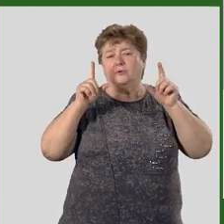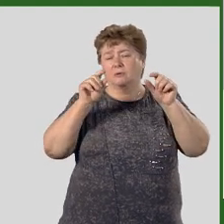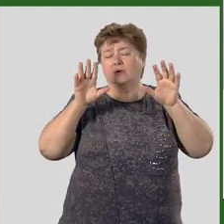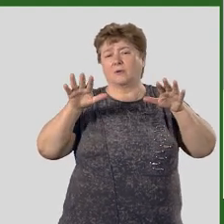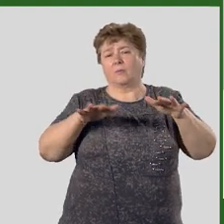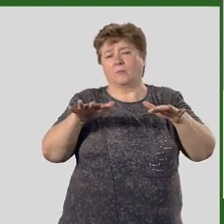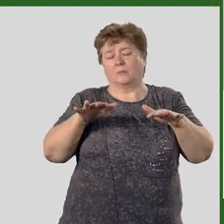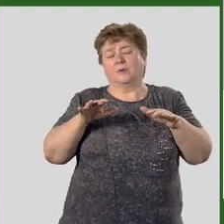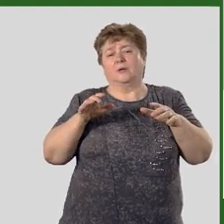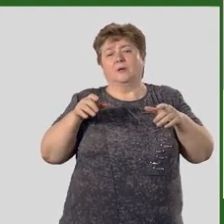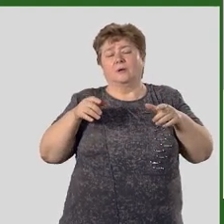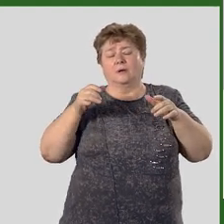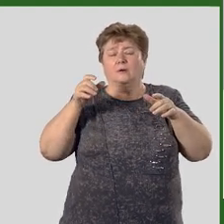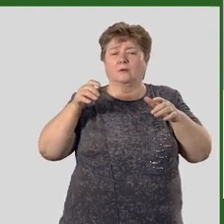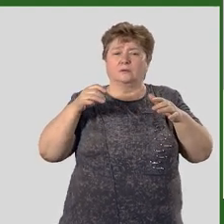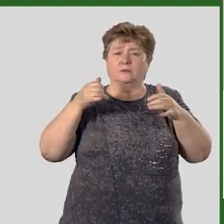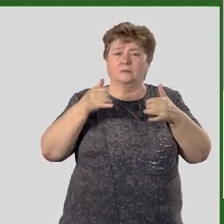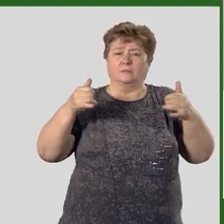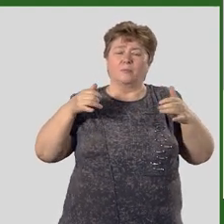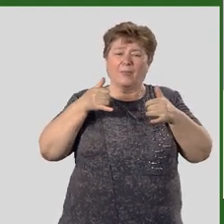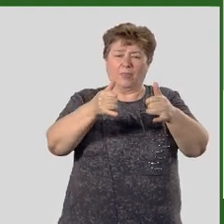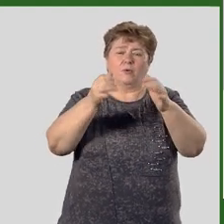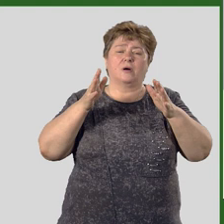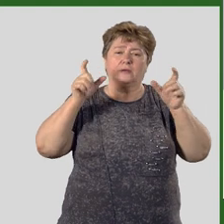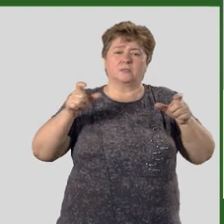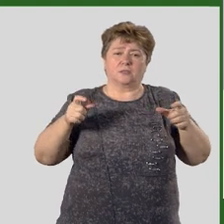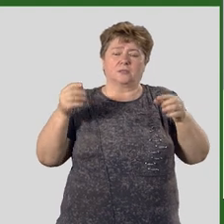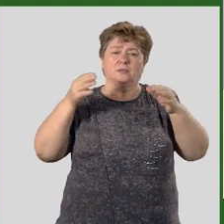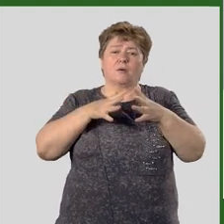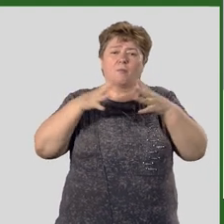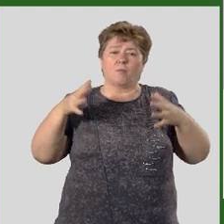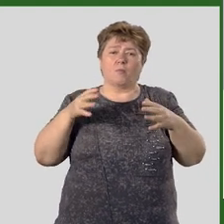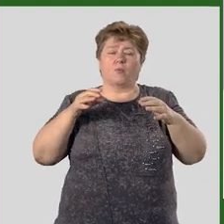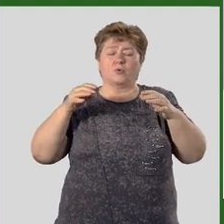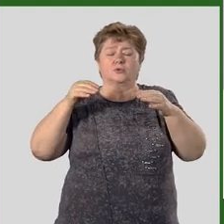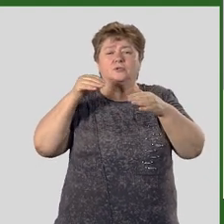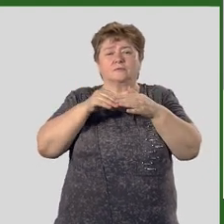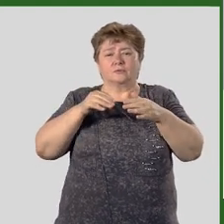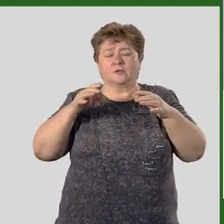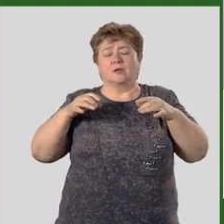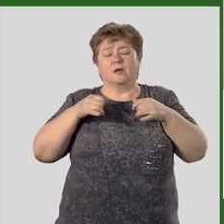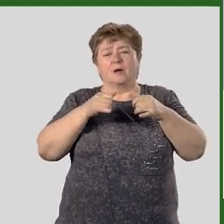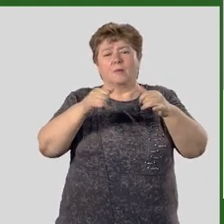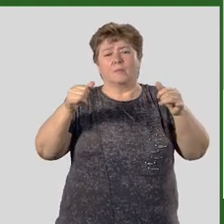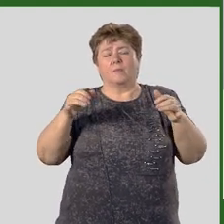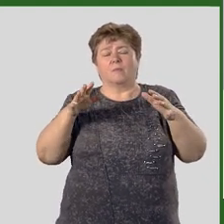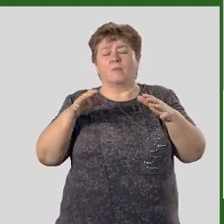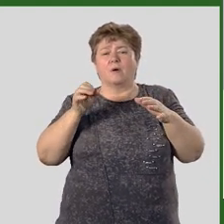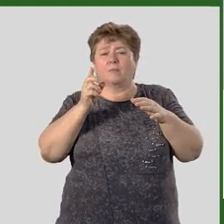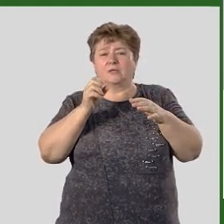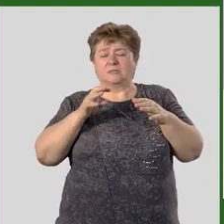миграционных потоках населения преобладает межобластная миграция. Наиболее высокий уровень